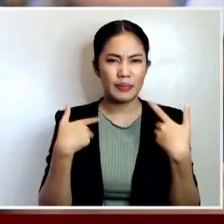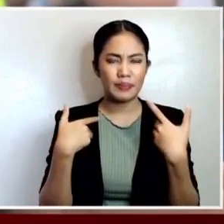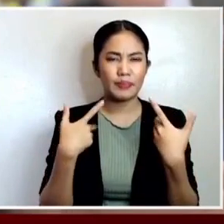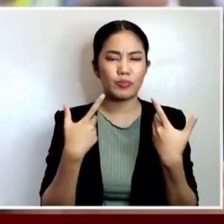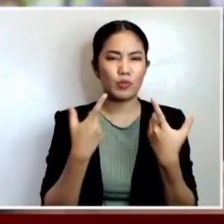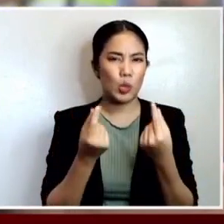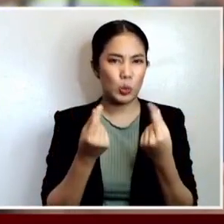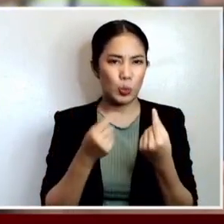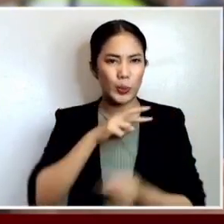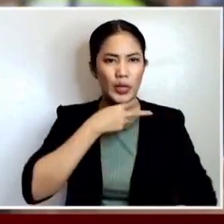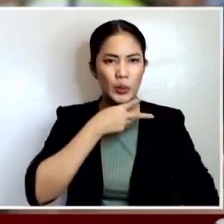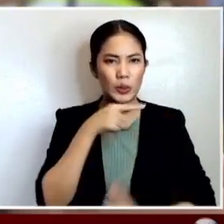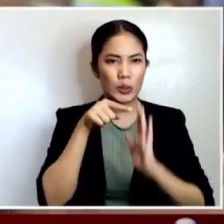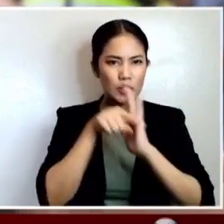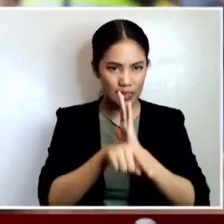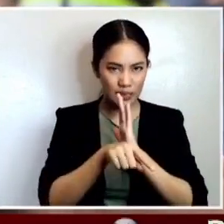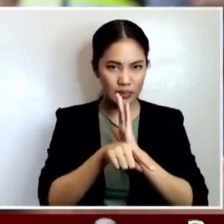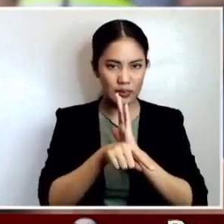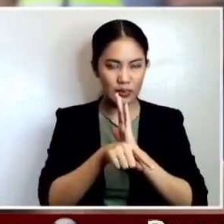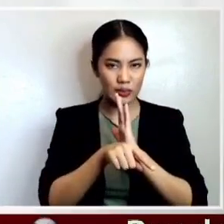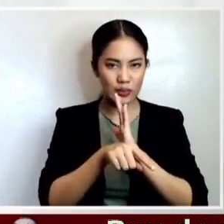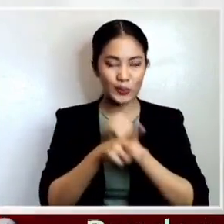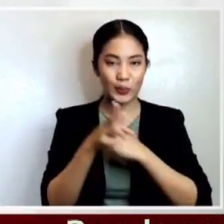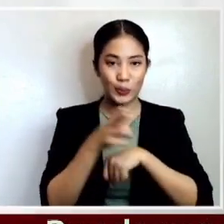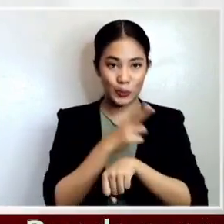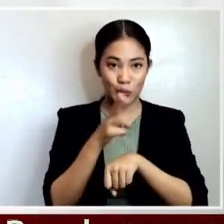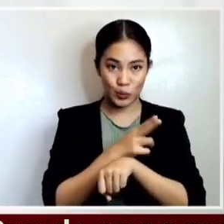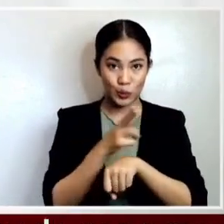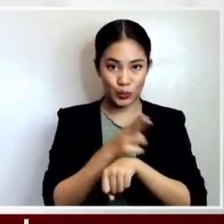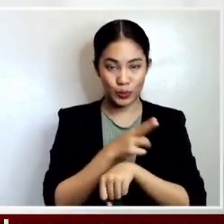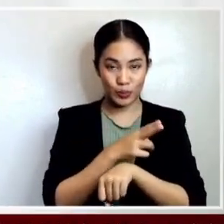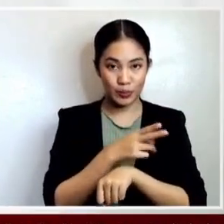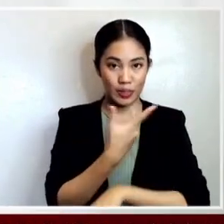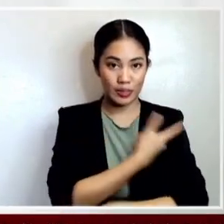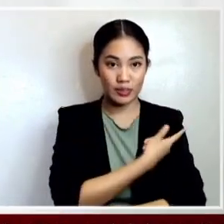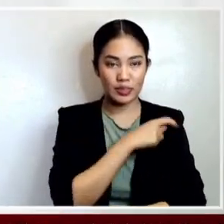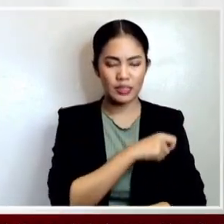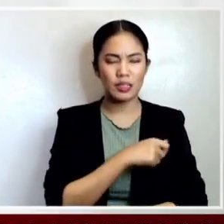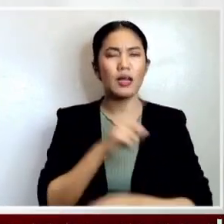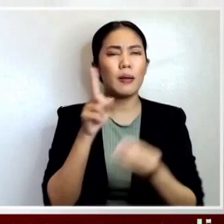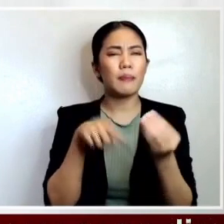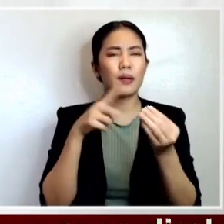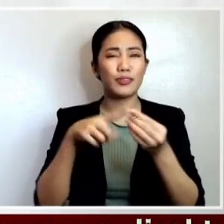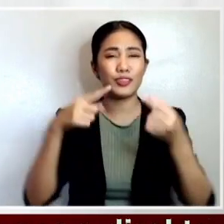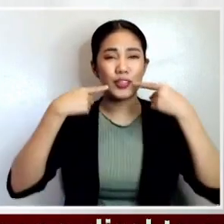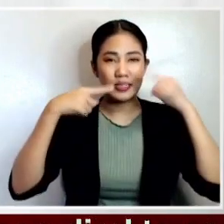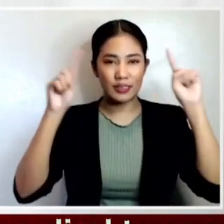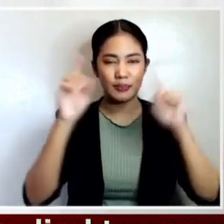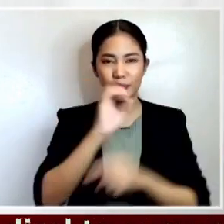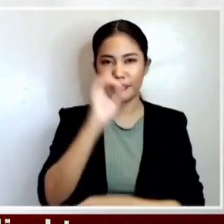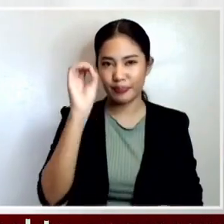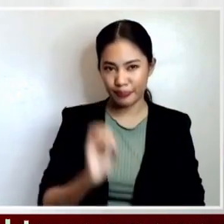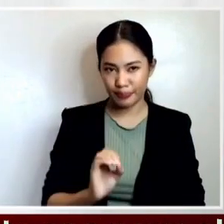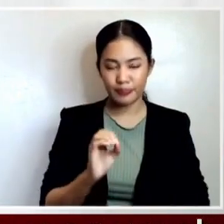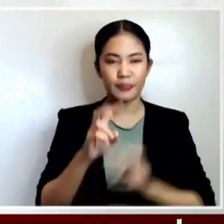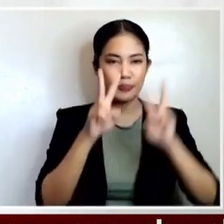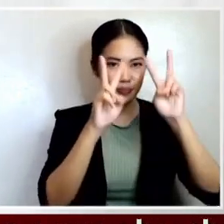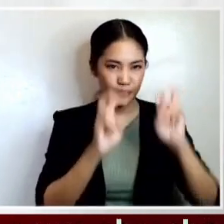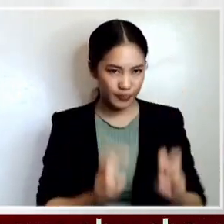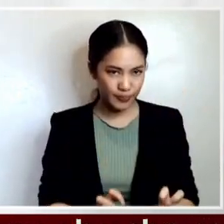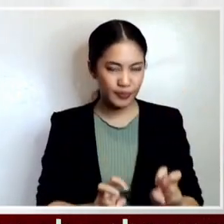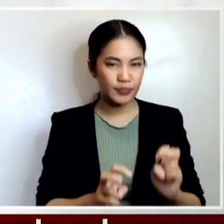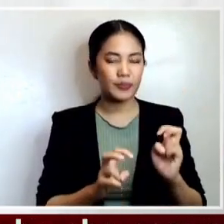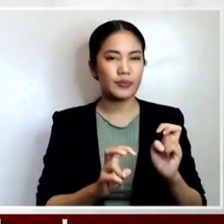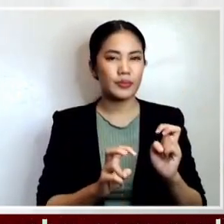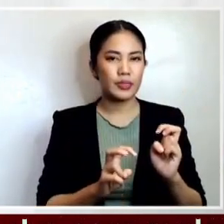at yun ang ginamit para sa pagbakuna. Sa efficacy, in fact, ang tingin ng marami, mas nakakarami, ay mas